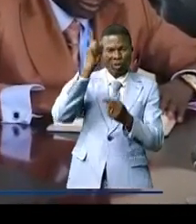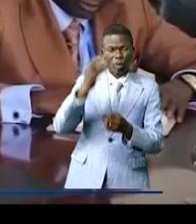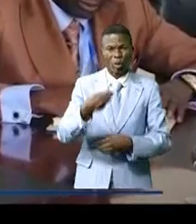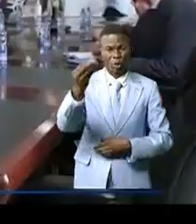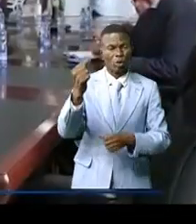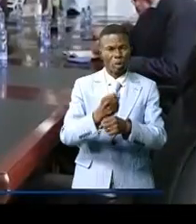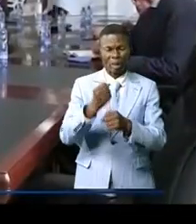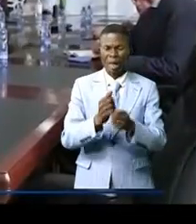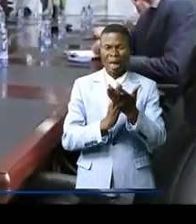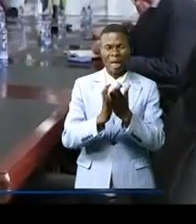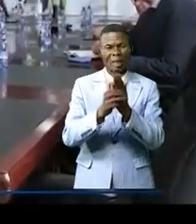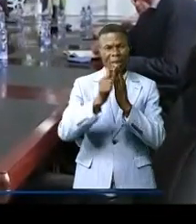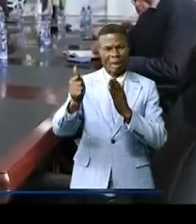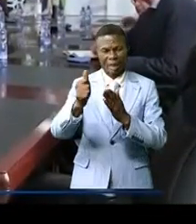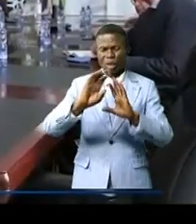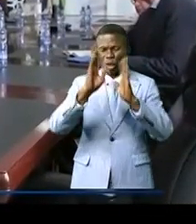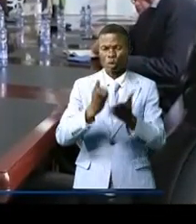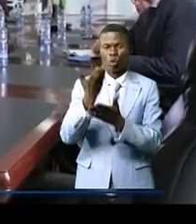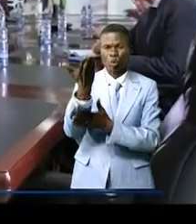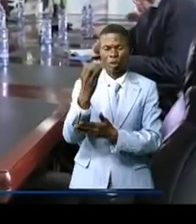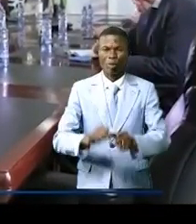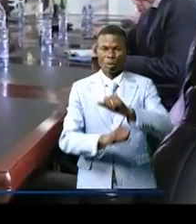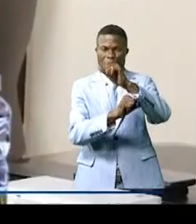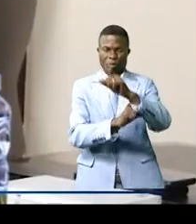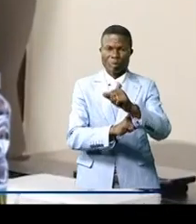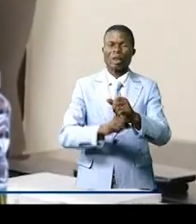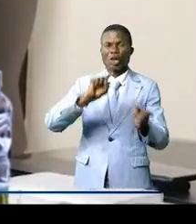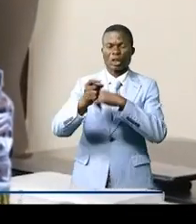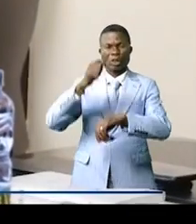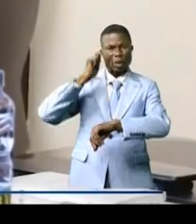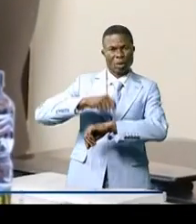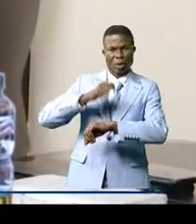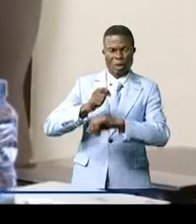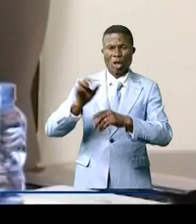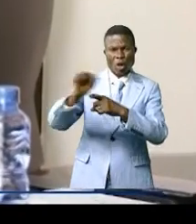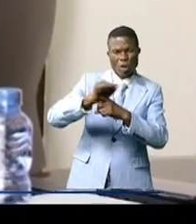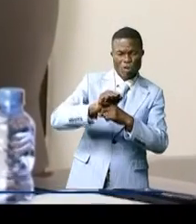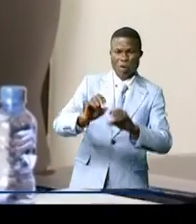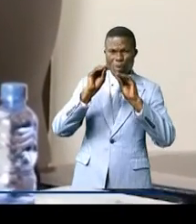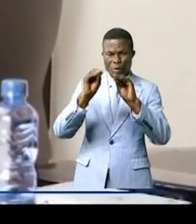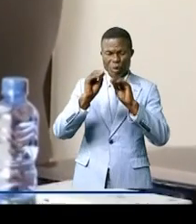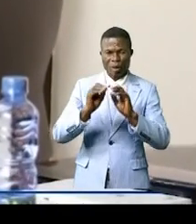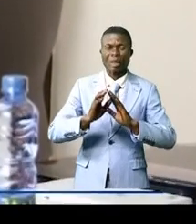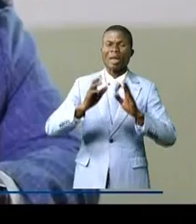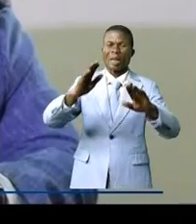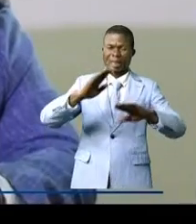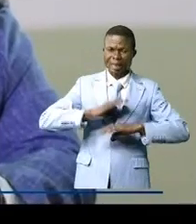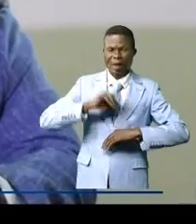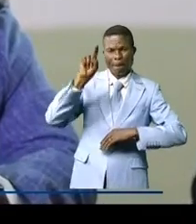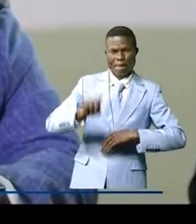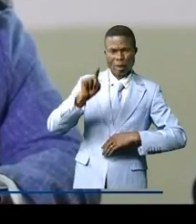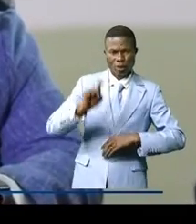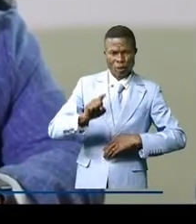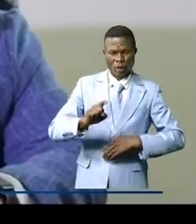des services pour tout type d'aide, rédiger les législations, former, scotcher et répondre aux besoins réels